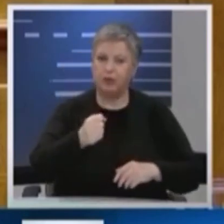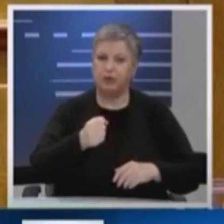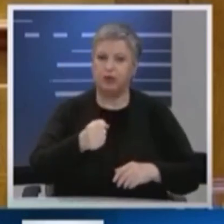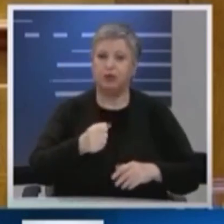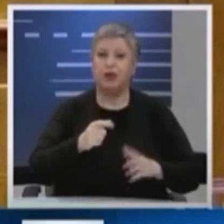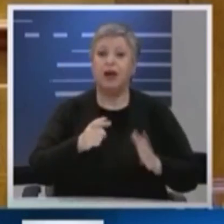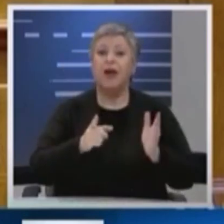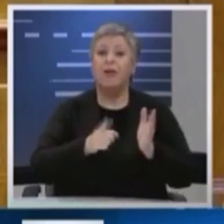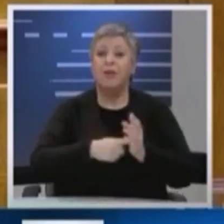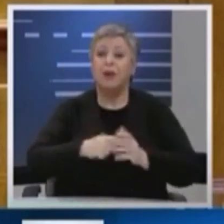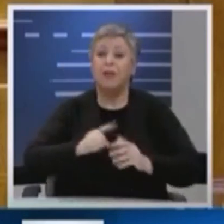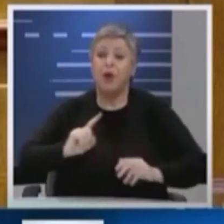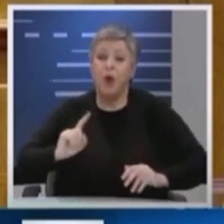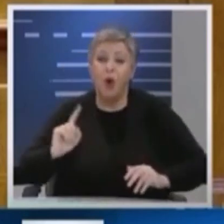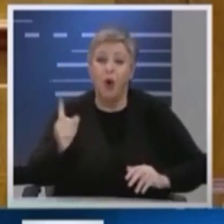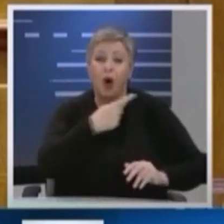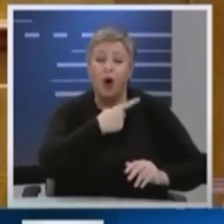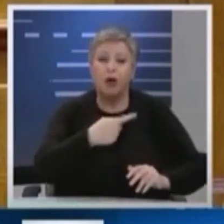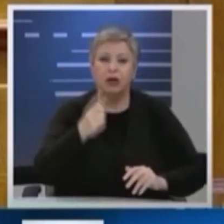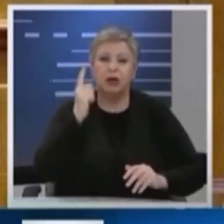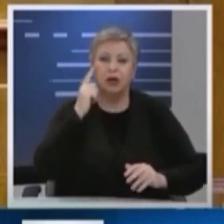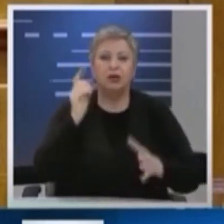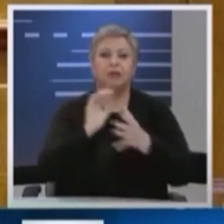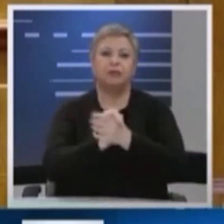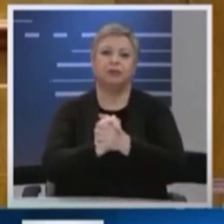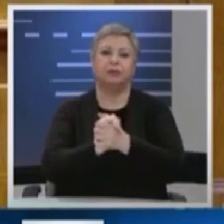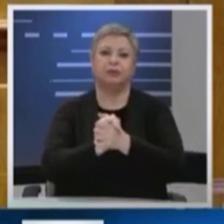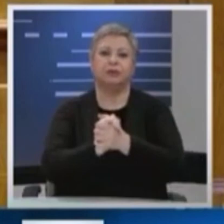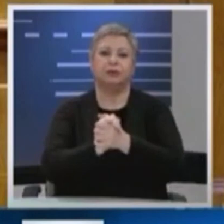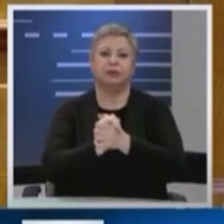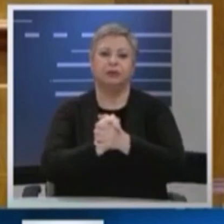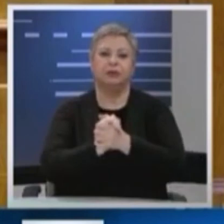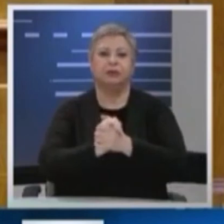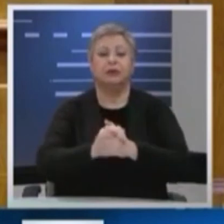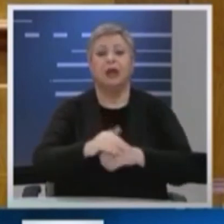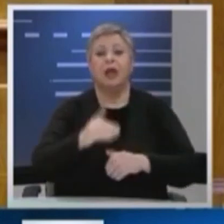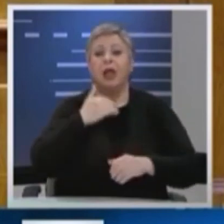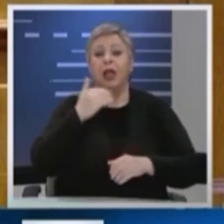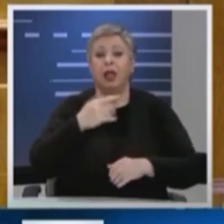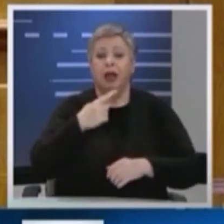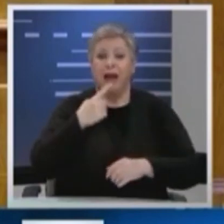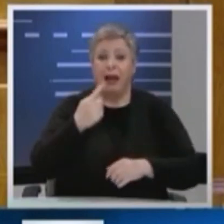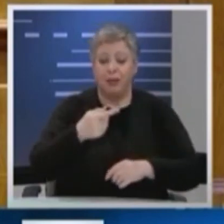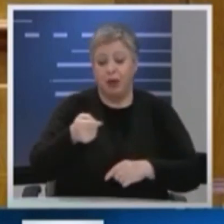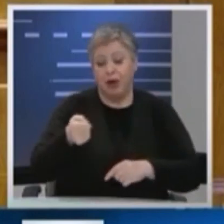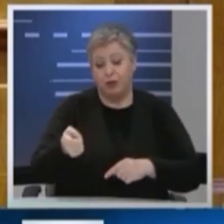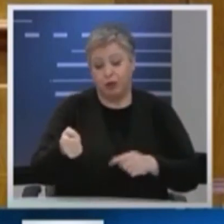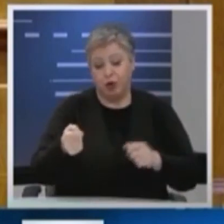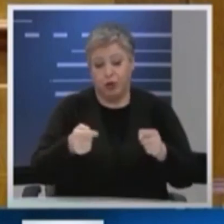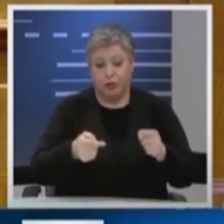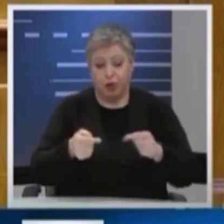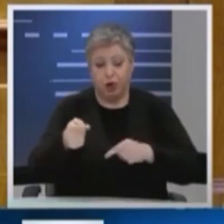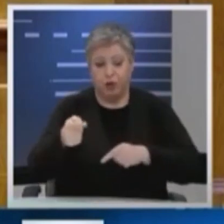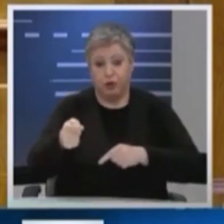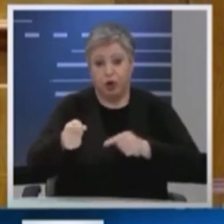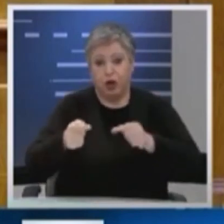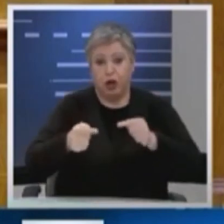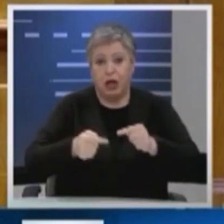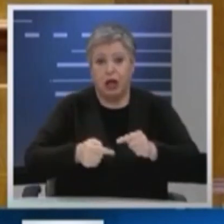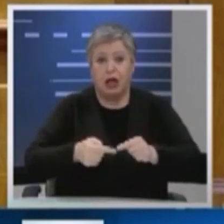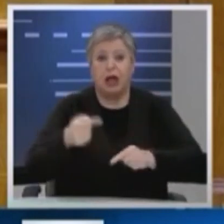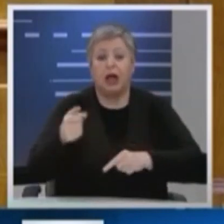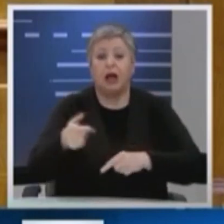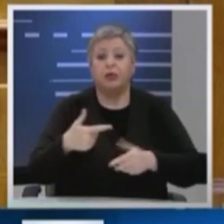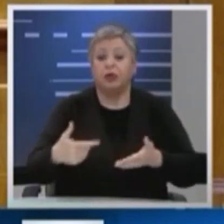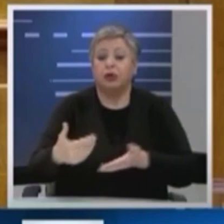αντιληφθούμε ότι δεν μπορούμε πια να ερίζουμε πάνω στο τρεις το λάδι, τρεις το ξύδι, για το πόσο θα είναι το